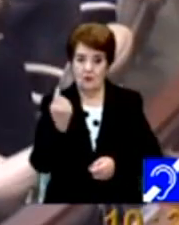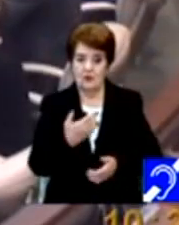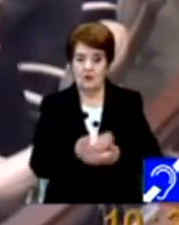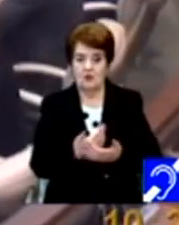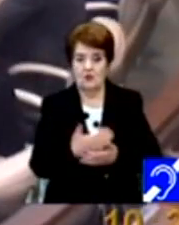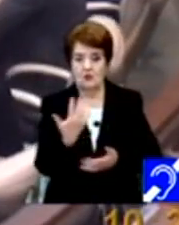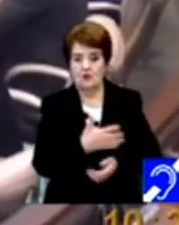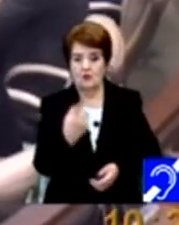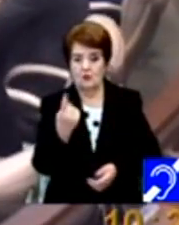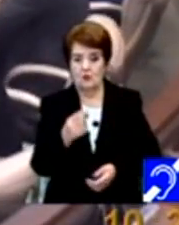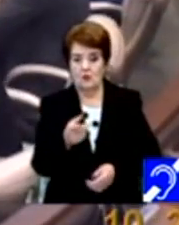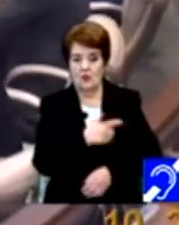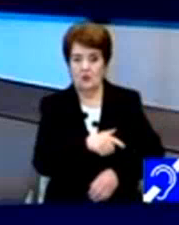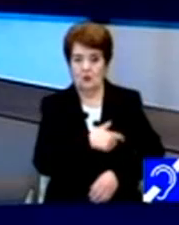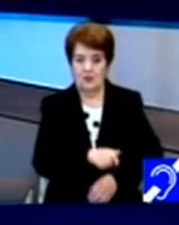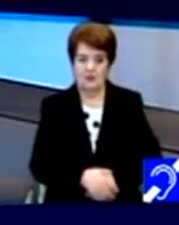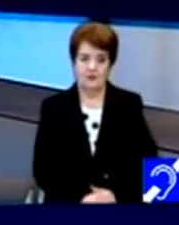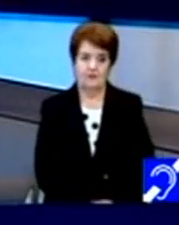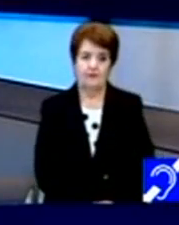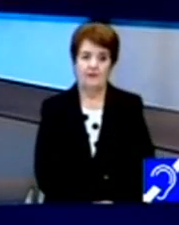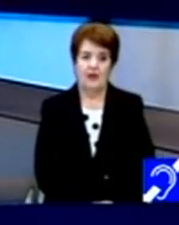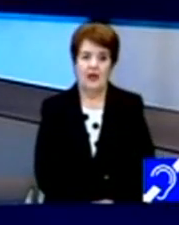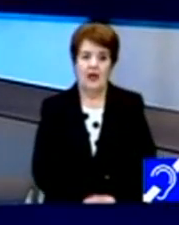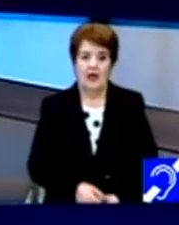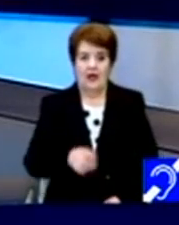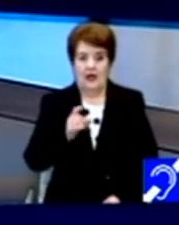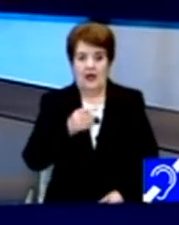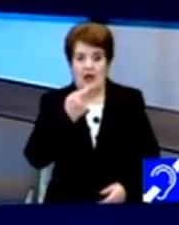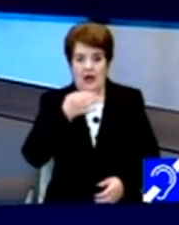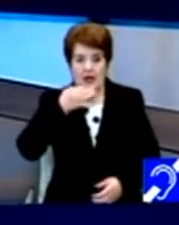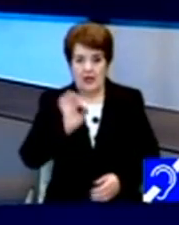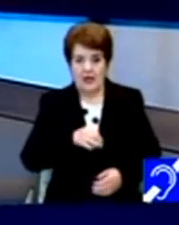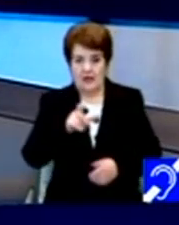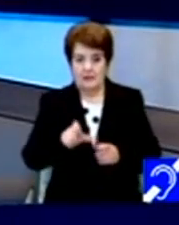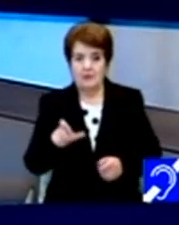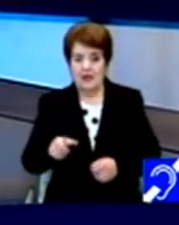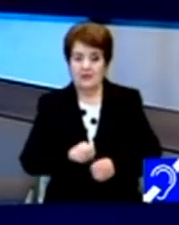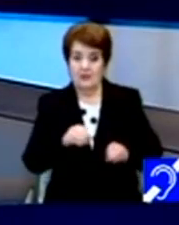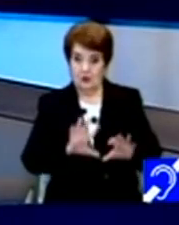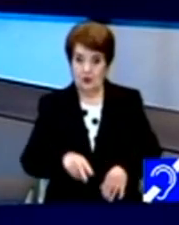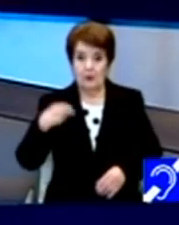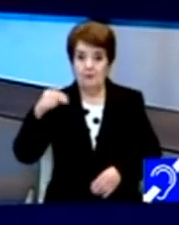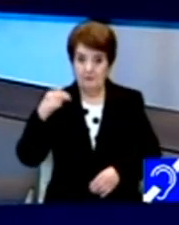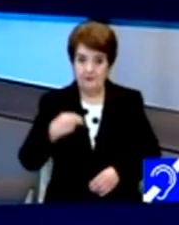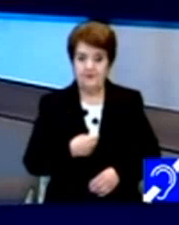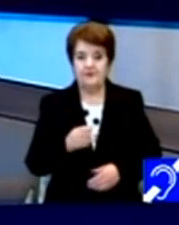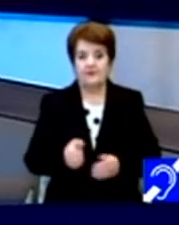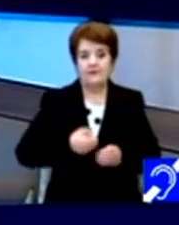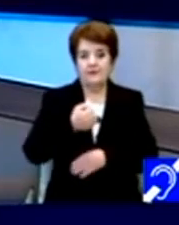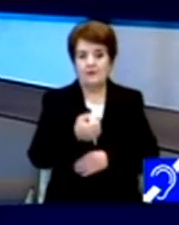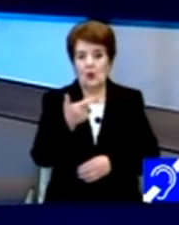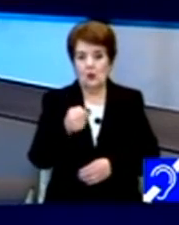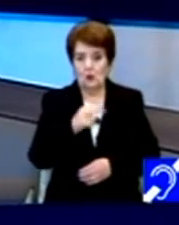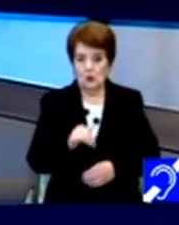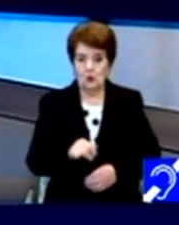puțin 51 de deputați. Experții în drept constituțional spun că decizia președintelui de a-l desemna pe Igor Grosu